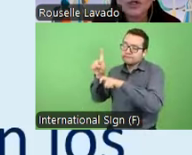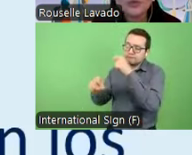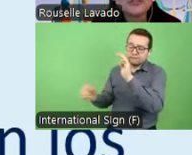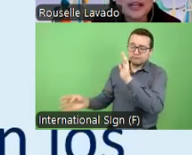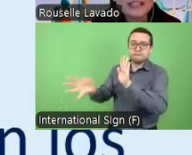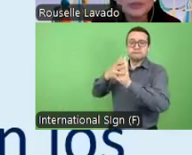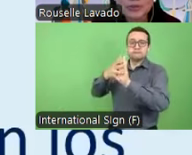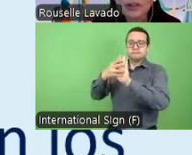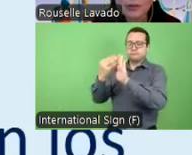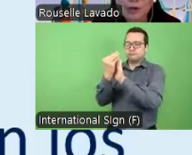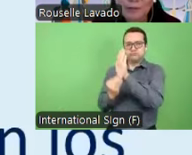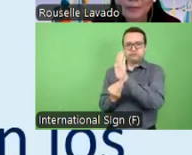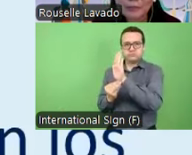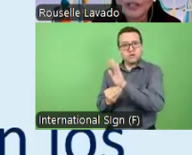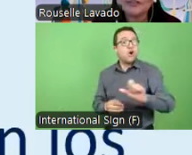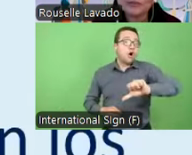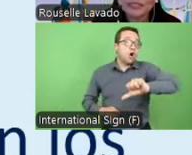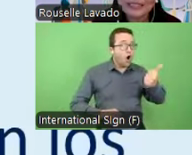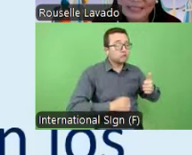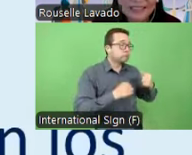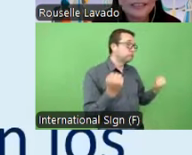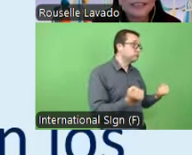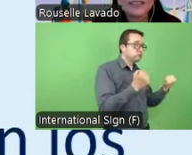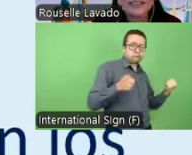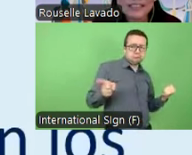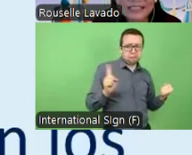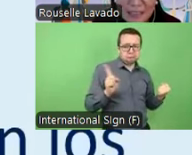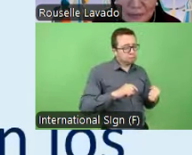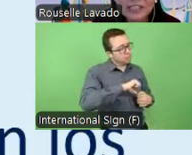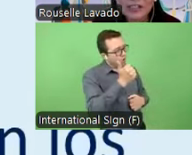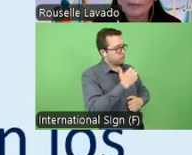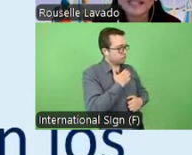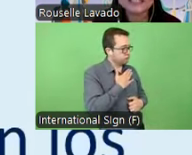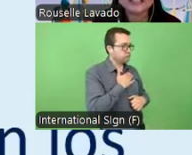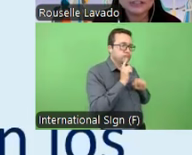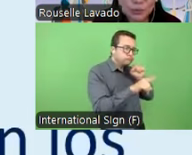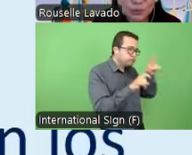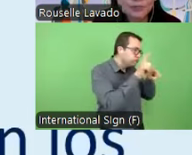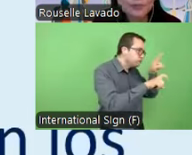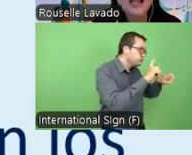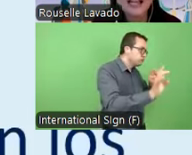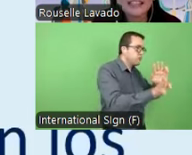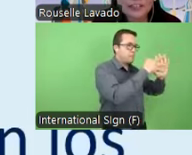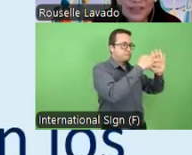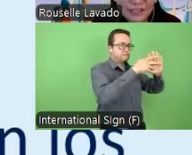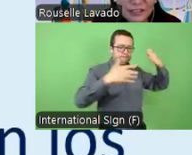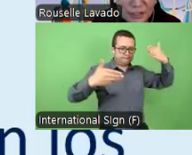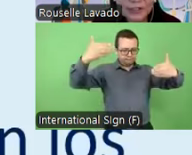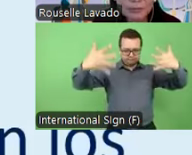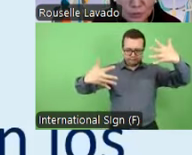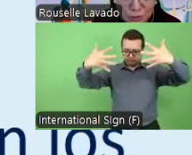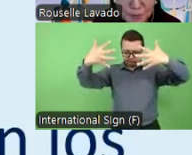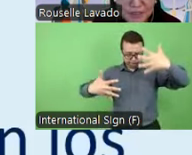comparaison. En essence, nous essayons de résoudre un problème que nous ne voyons pas entièrement. Cela limite